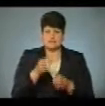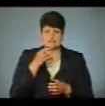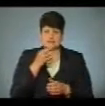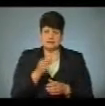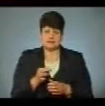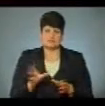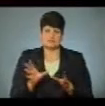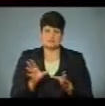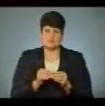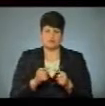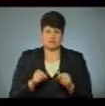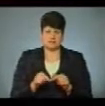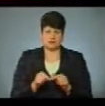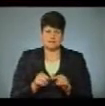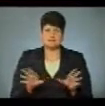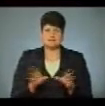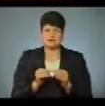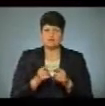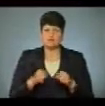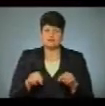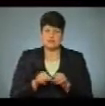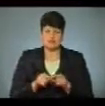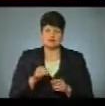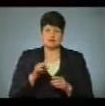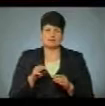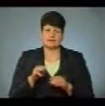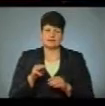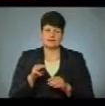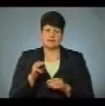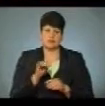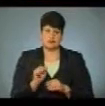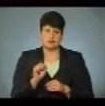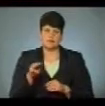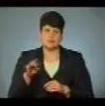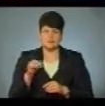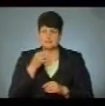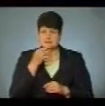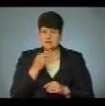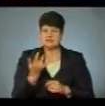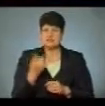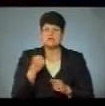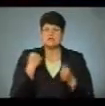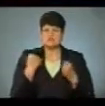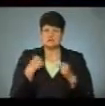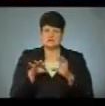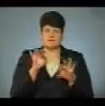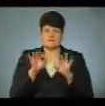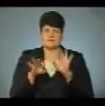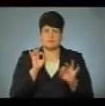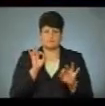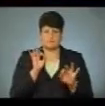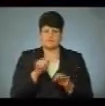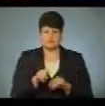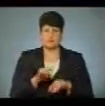змагань Андрій Телебан. Співорганізатор змагань Андрій Телебан розповів, скільки спортсменів відібрали на турнір на чемпіонат світу з греко-римської боротьби.